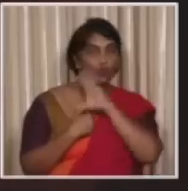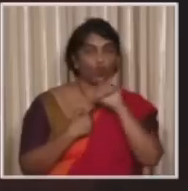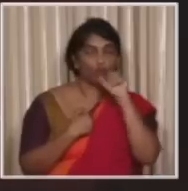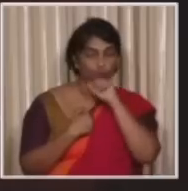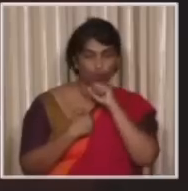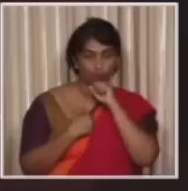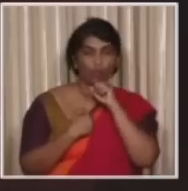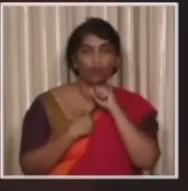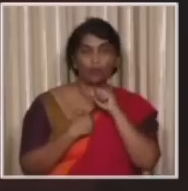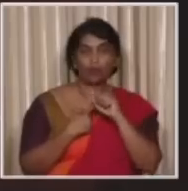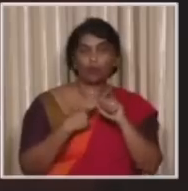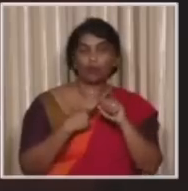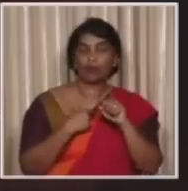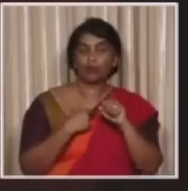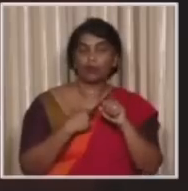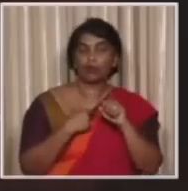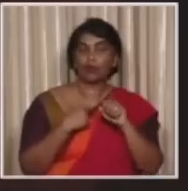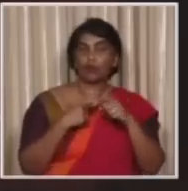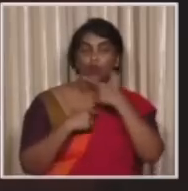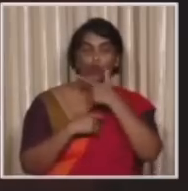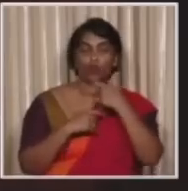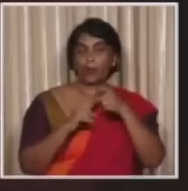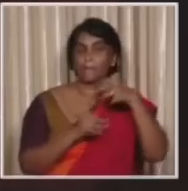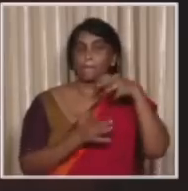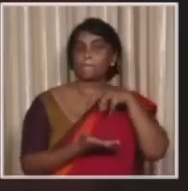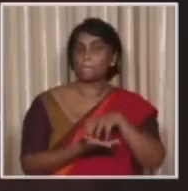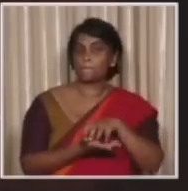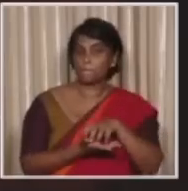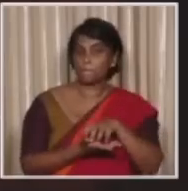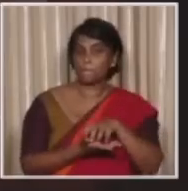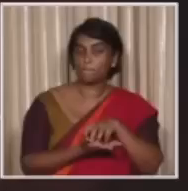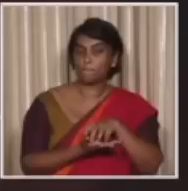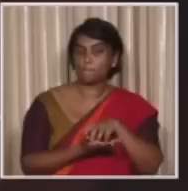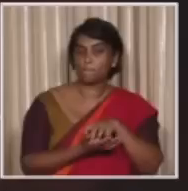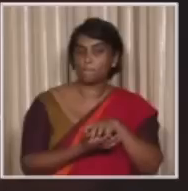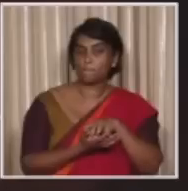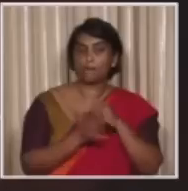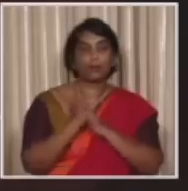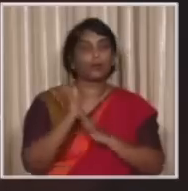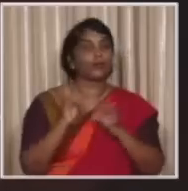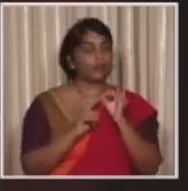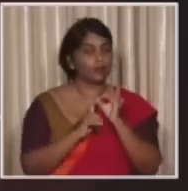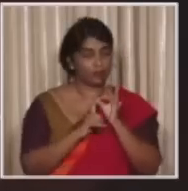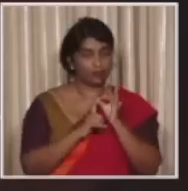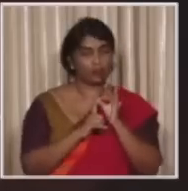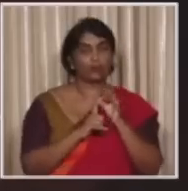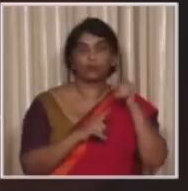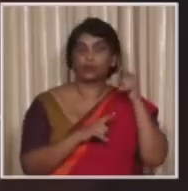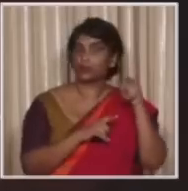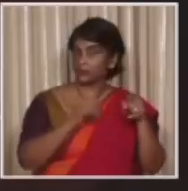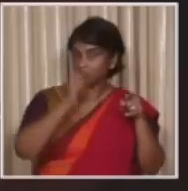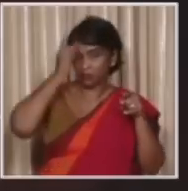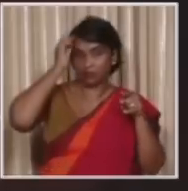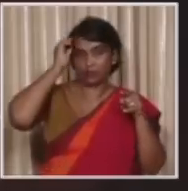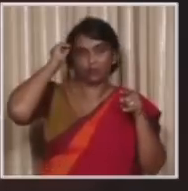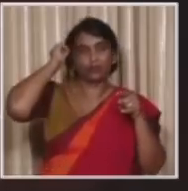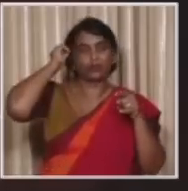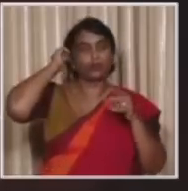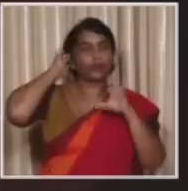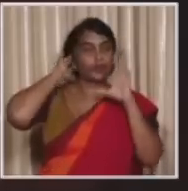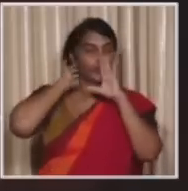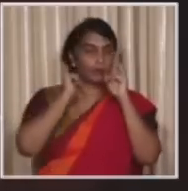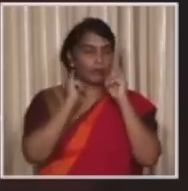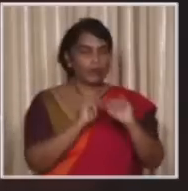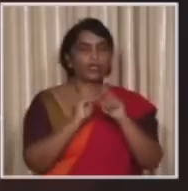කුණුහරුපාචාර්ය මොනරාගල සහ ඌව පළාතේ ගරු මන්ත්‍රීතුමෙක් මෙතන අශෝබන